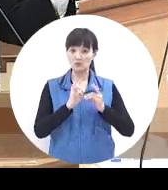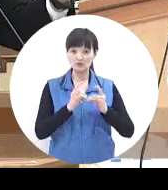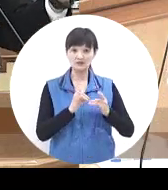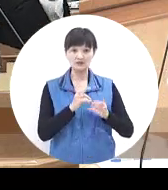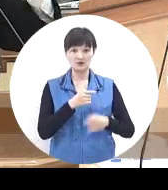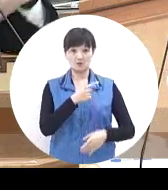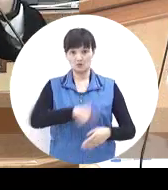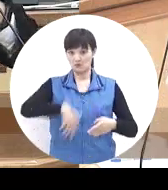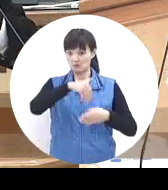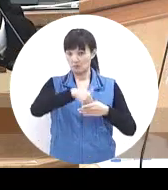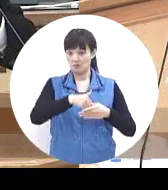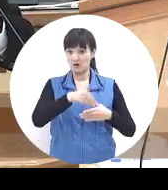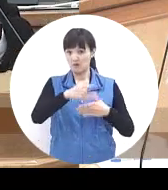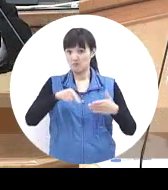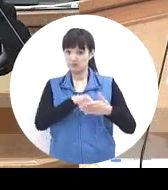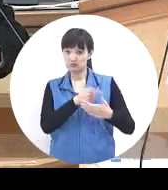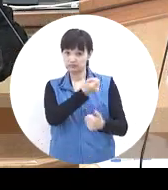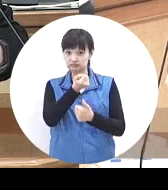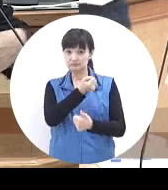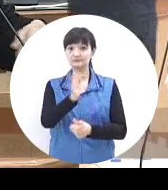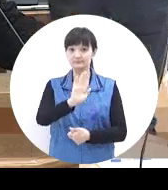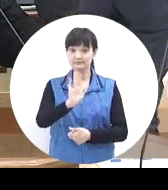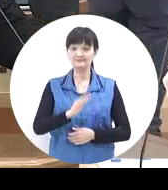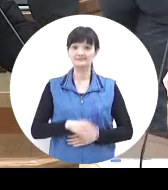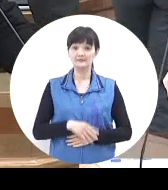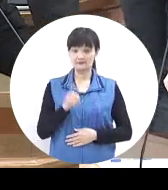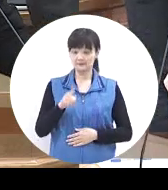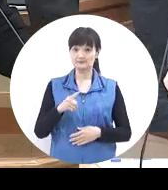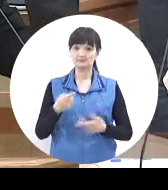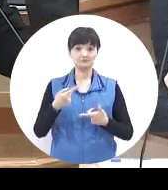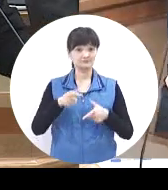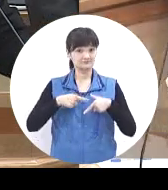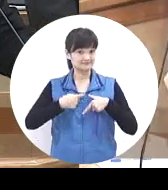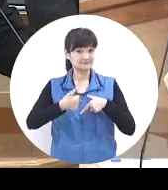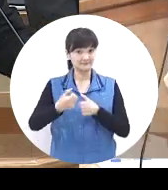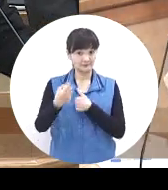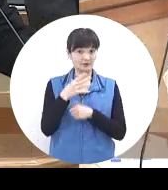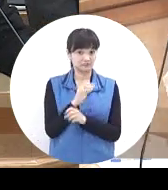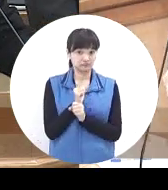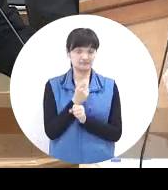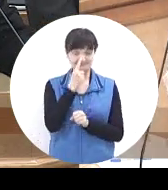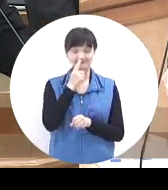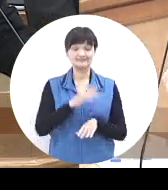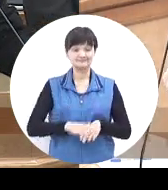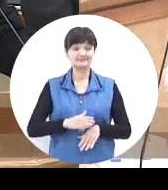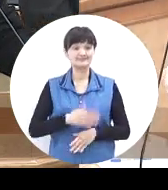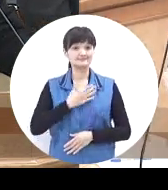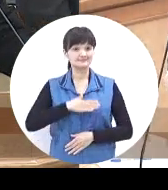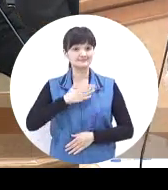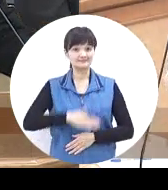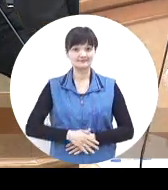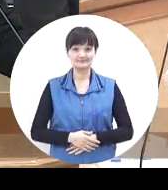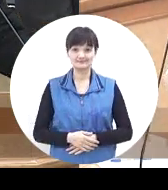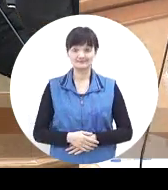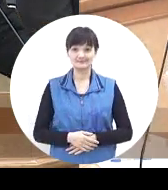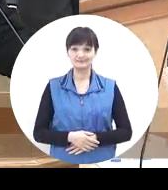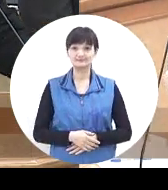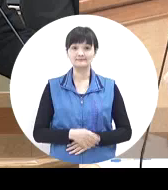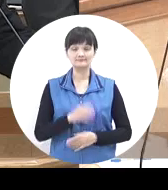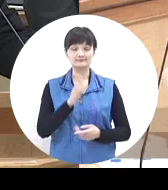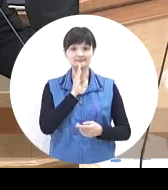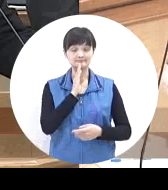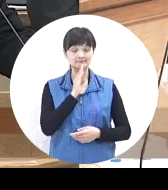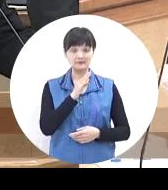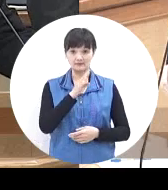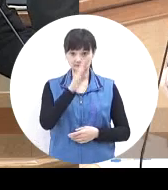举操作。不过你善意的提醒，我都会注意的。三例的提醒，我们可以去注意这些事情， okay, 好， 好不好？ 那这个部分要请市长还有各位局处要注意一下，好不 好？